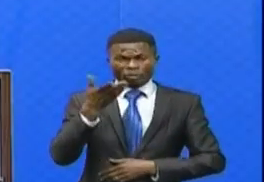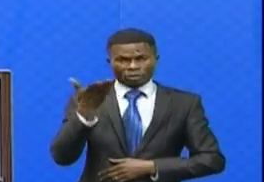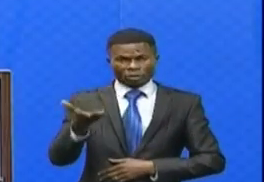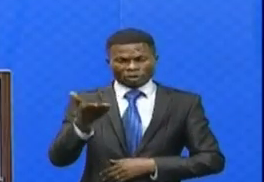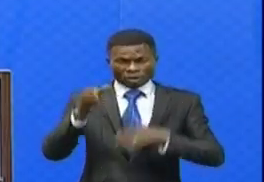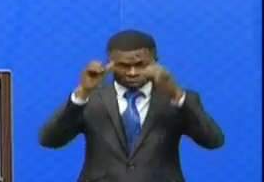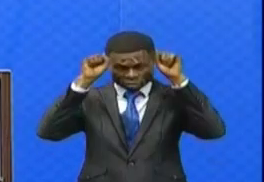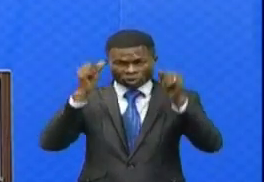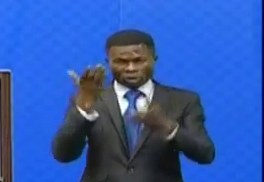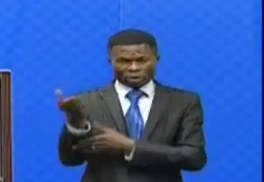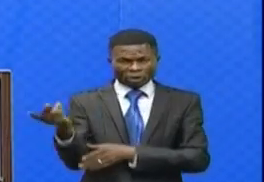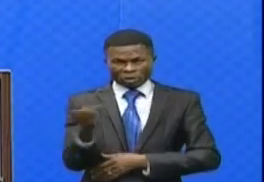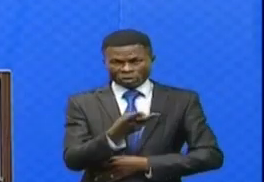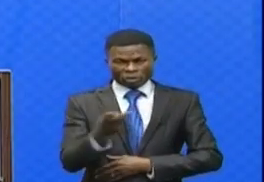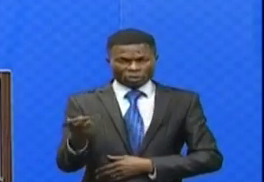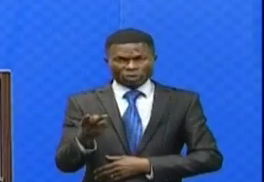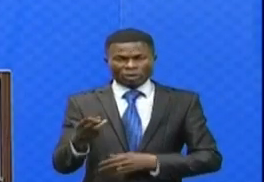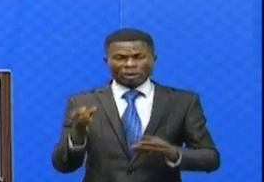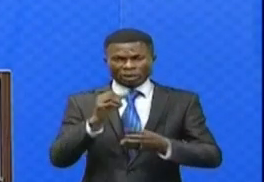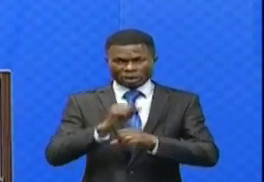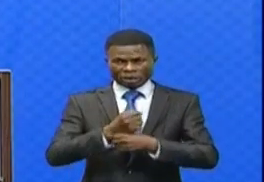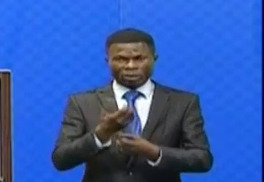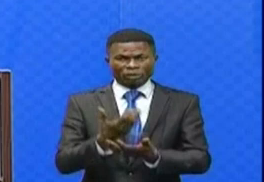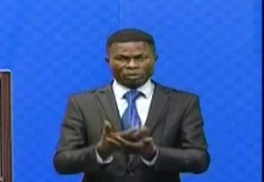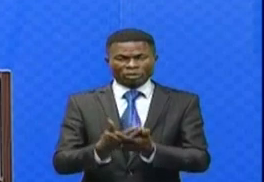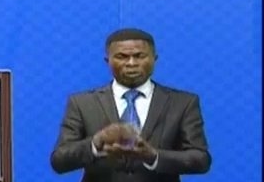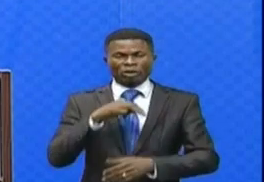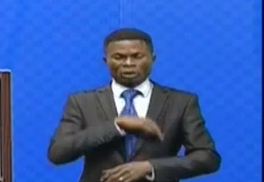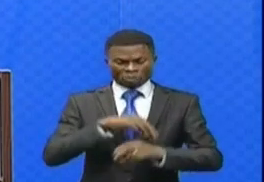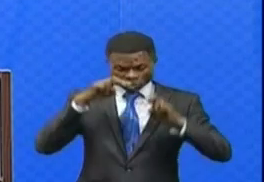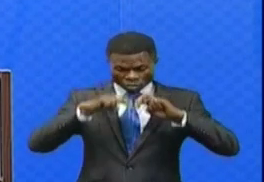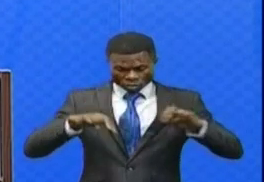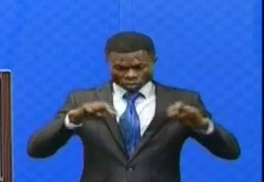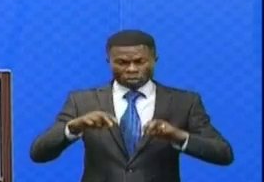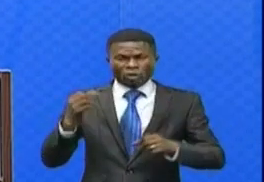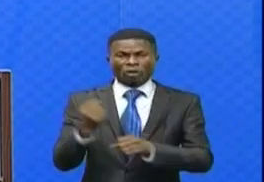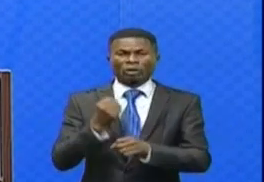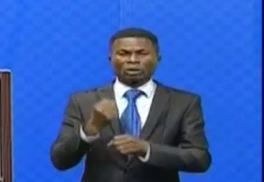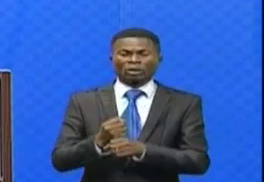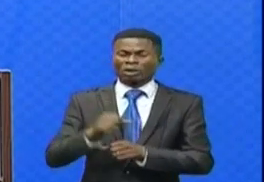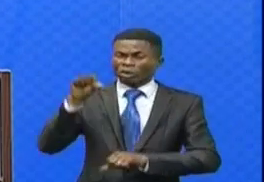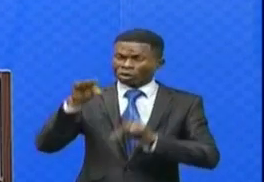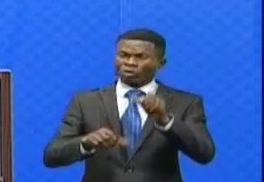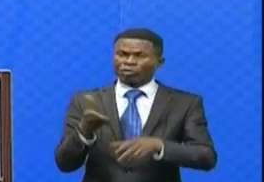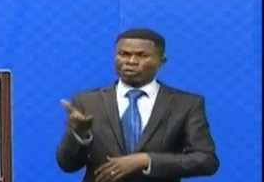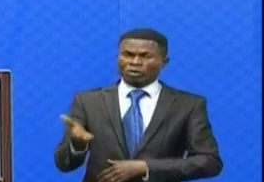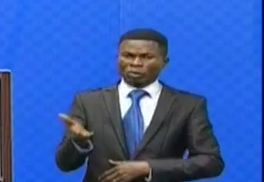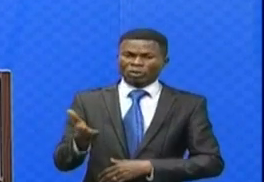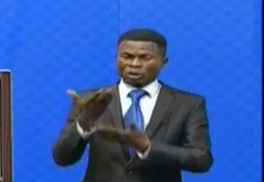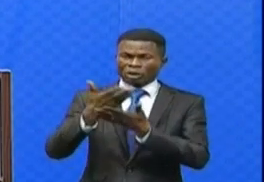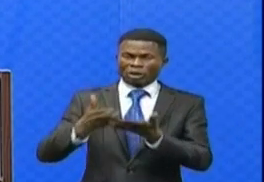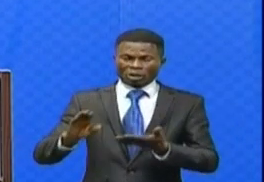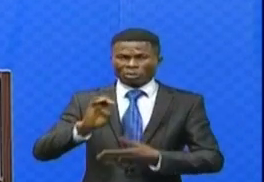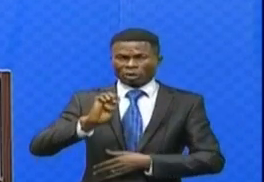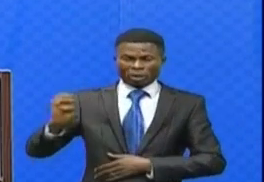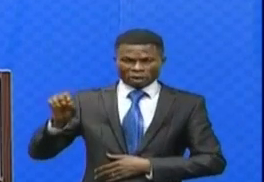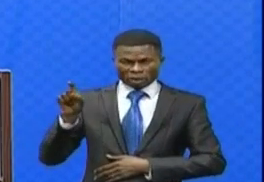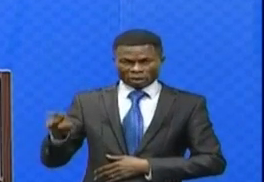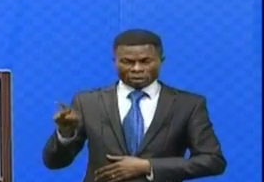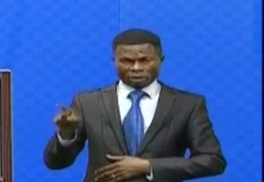la république afin d'initier une mission d' enquête sur les activités illicites dans cette partie du territoire national